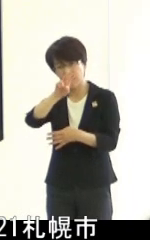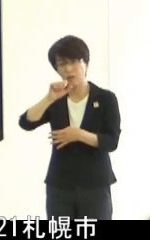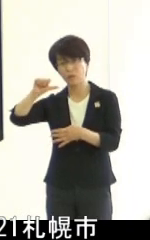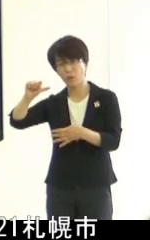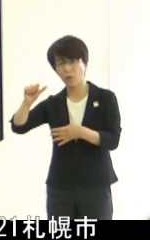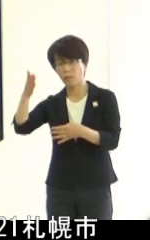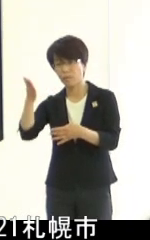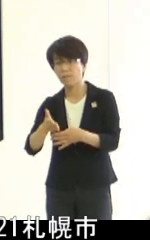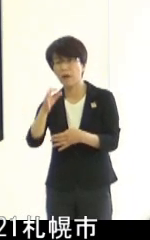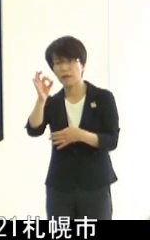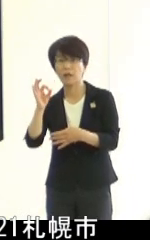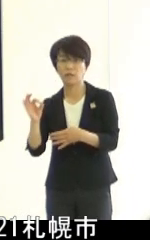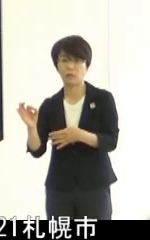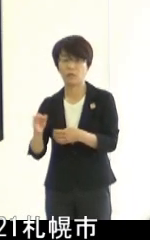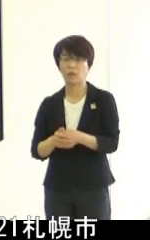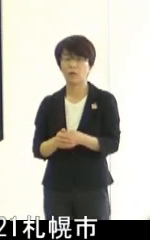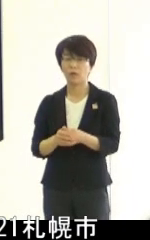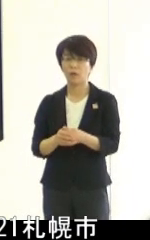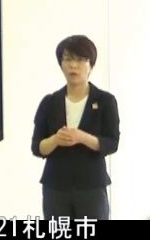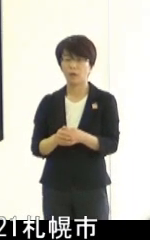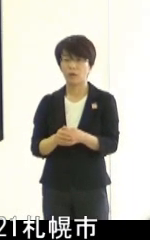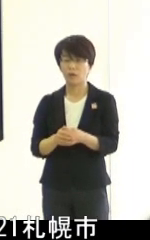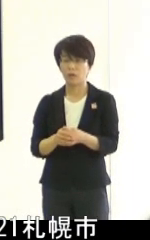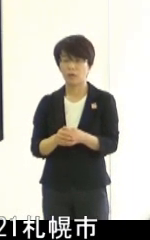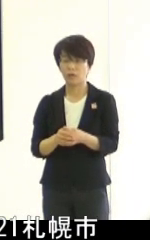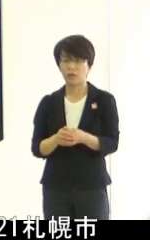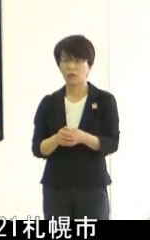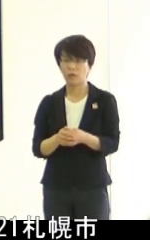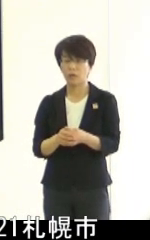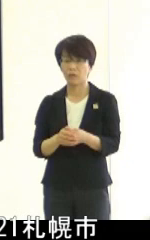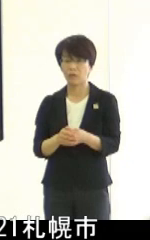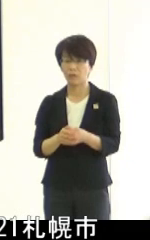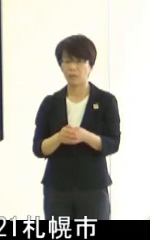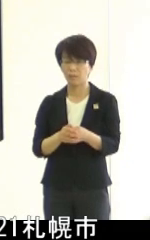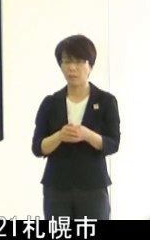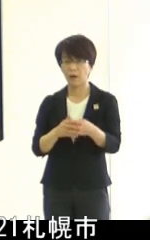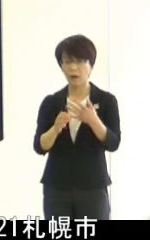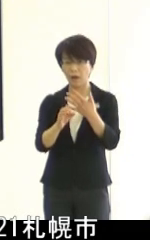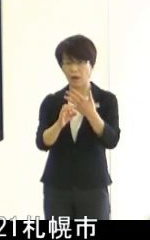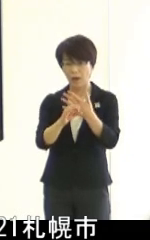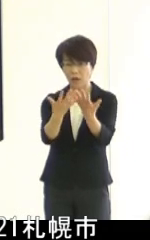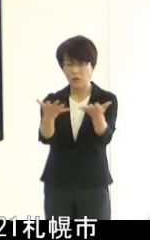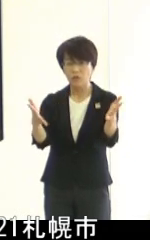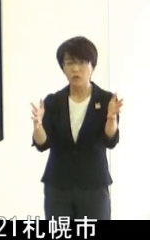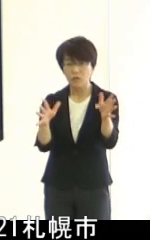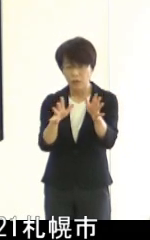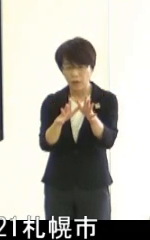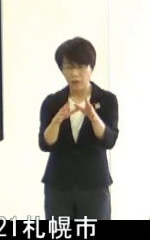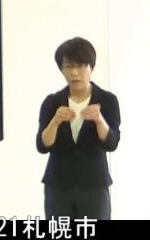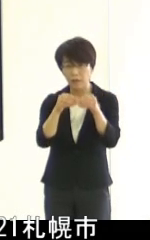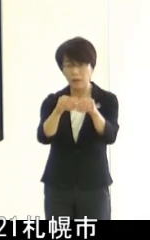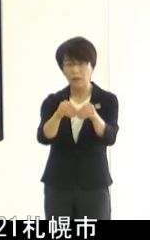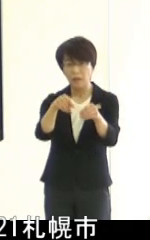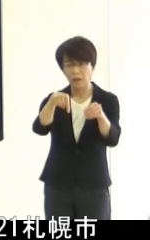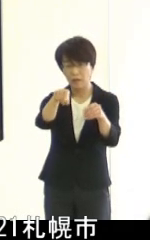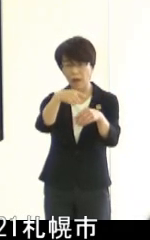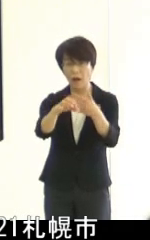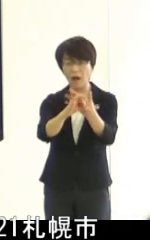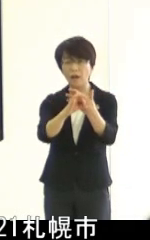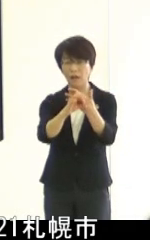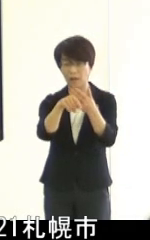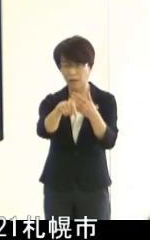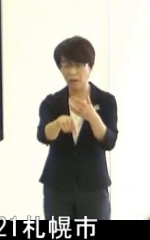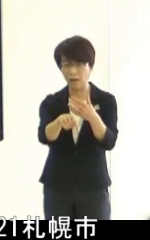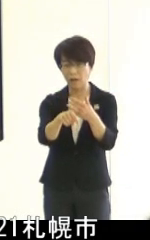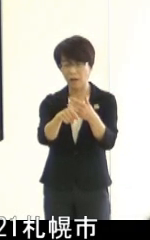えある集団感染を起こしたまあその場にいた方のですね観戦をする